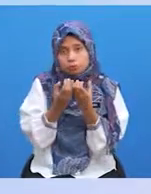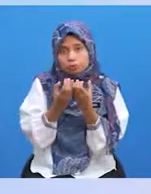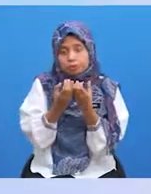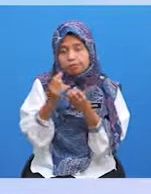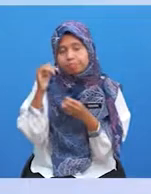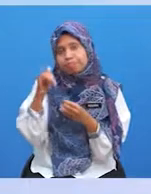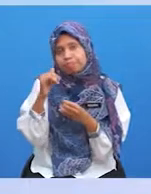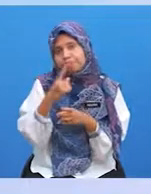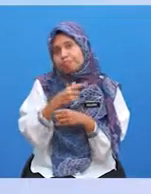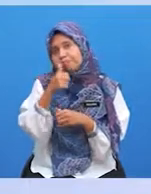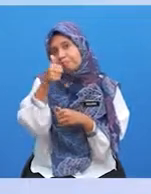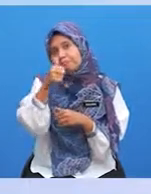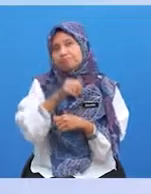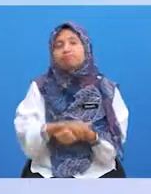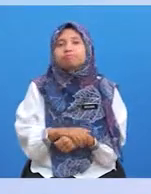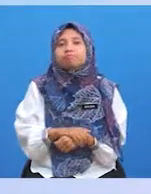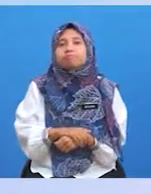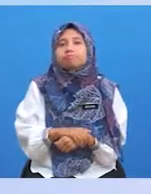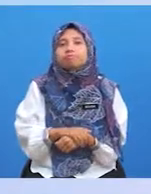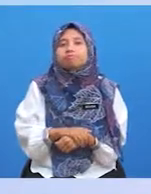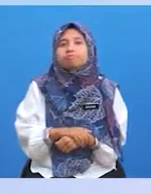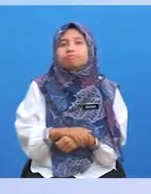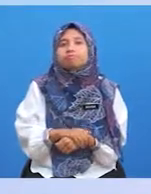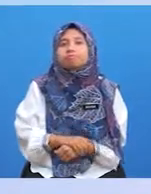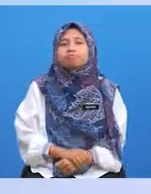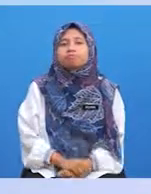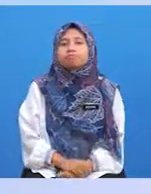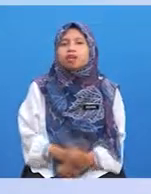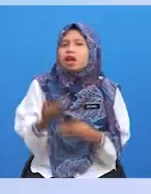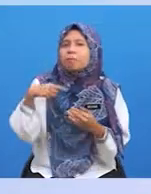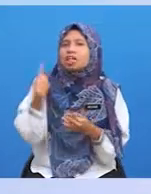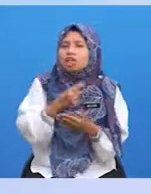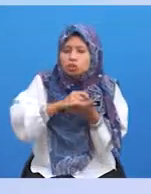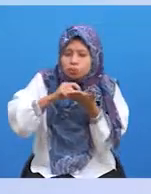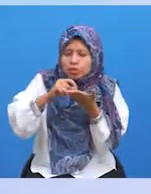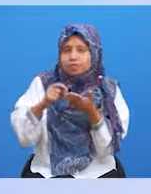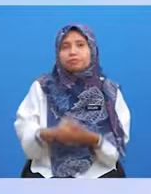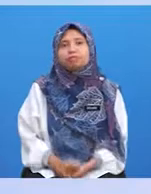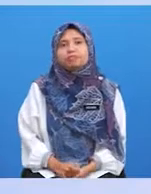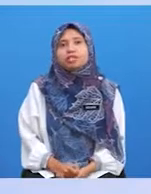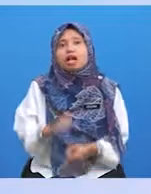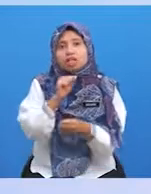Ya, bagus jawapan kamu. Kerja berkumpulan. Mari kita tulis di sini.